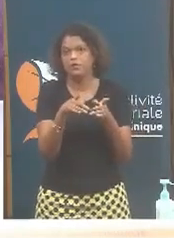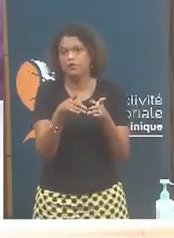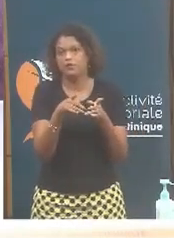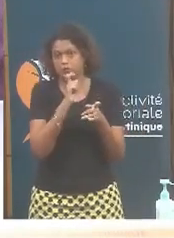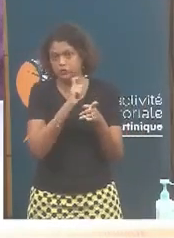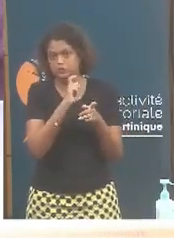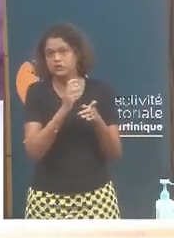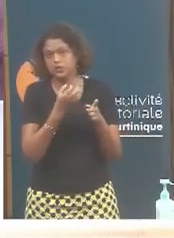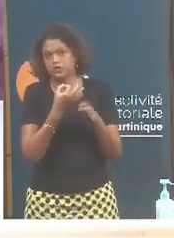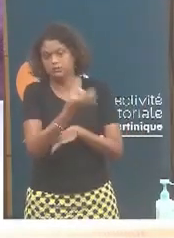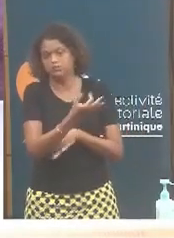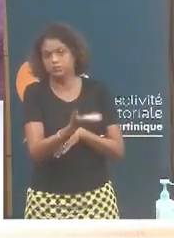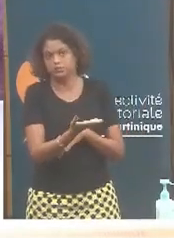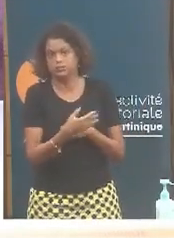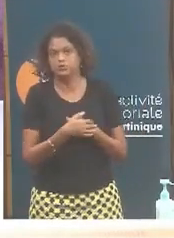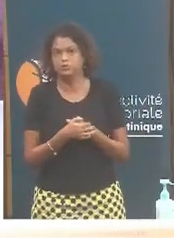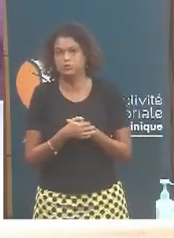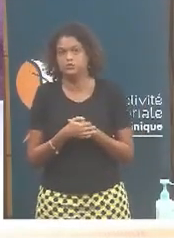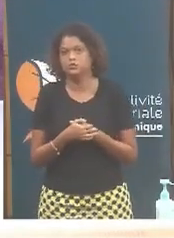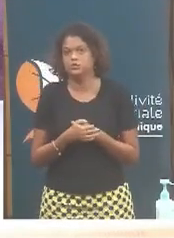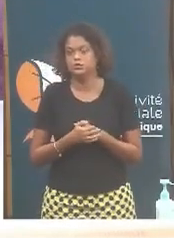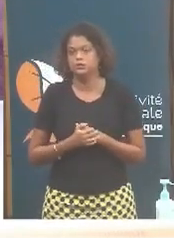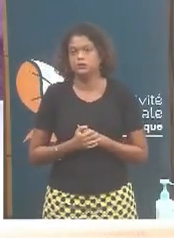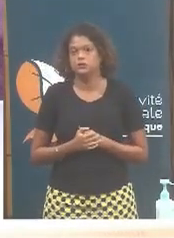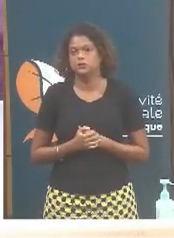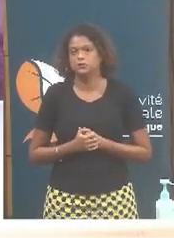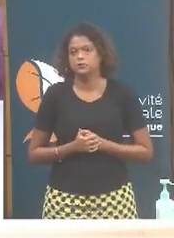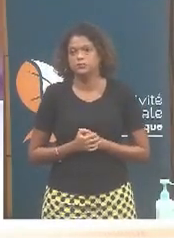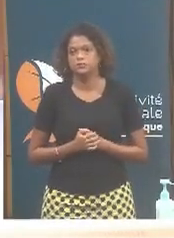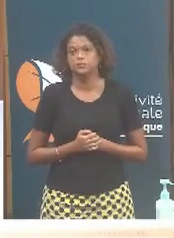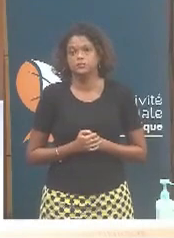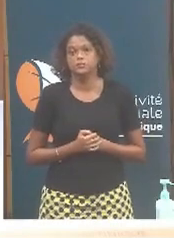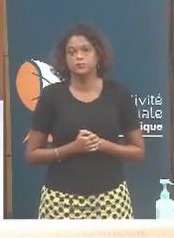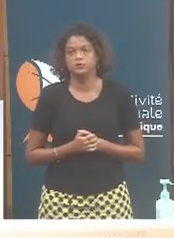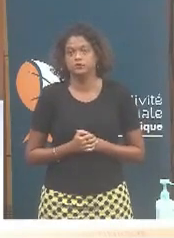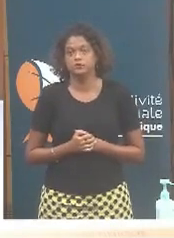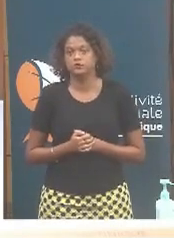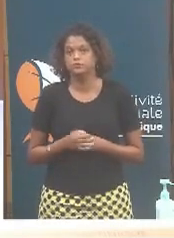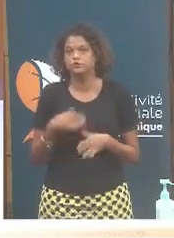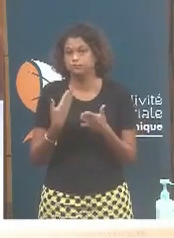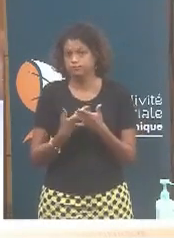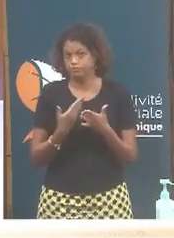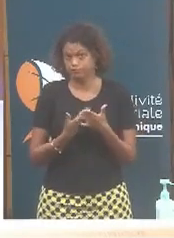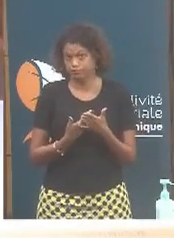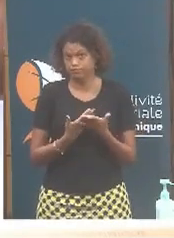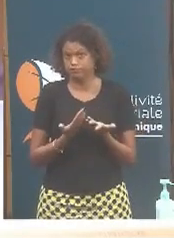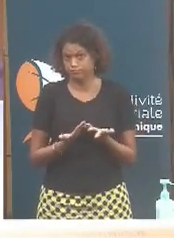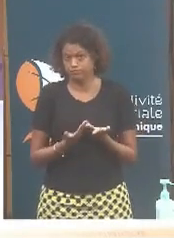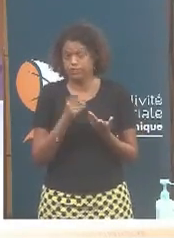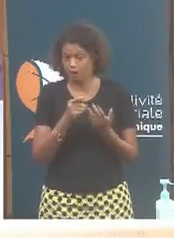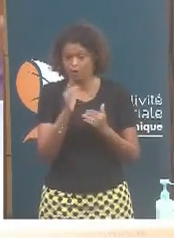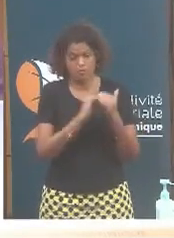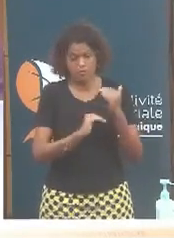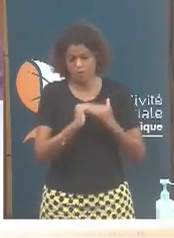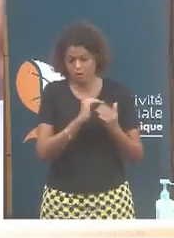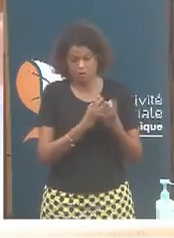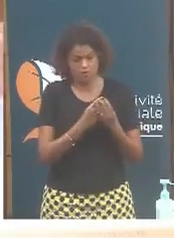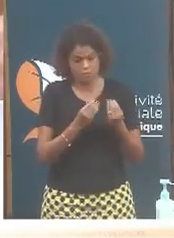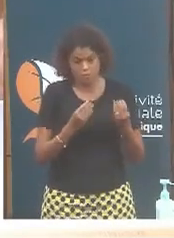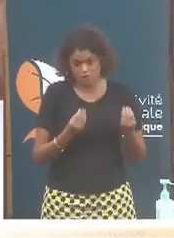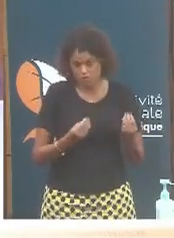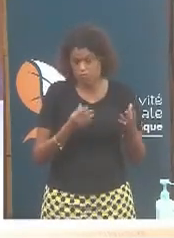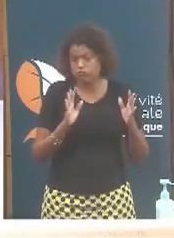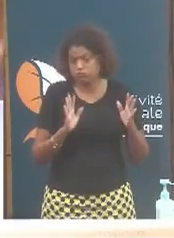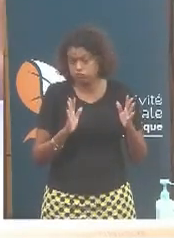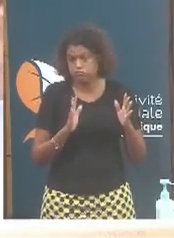dans l'autre point, mais vous en parlez également pour les précisions. Alors ça, c'était pour la première main, donc beaucoup de programmes, c'est ambitieux, on n'a rien à